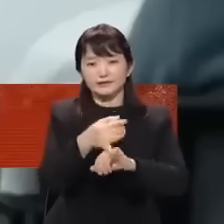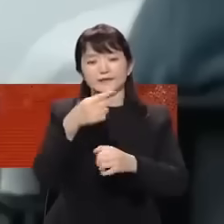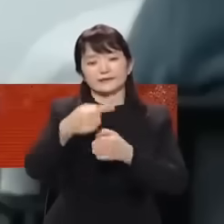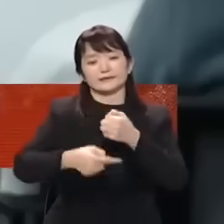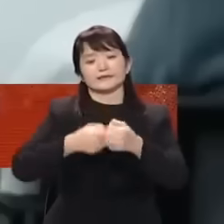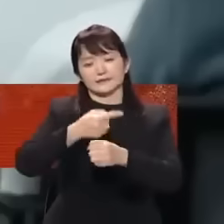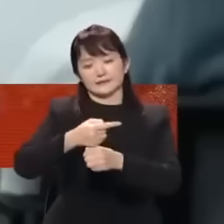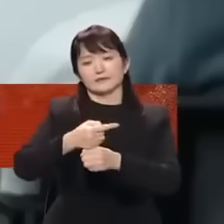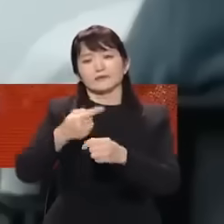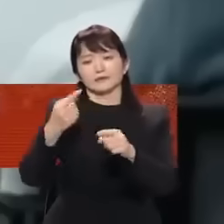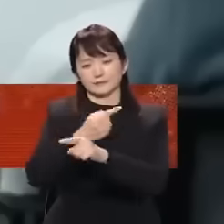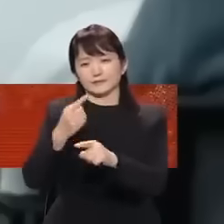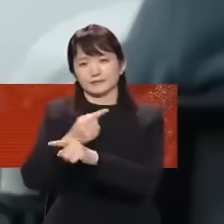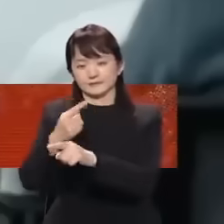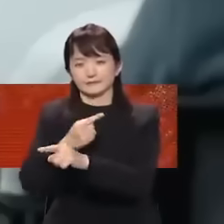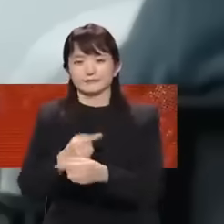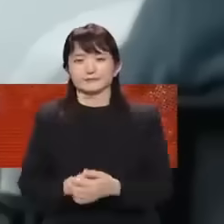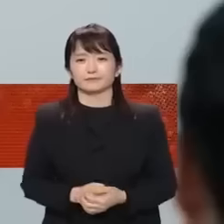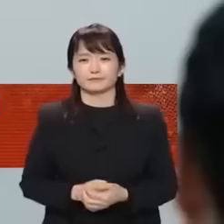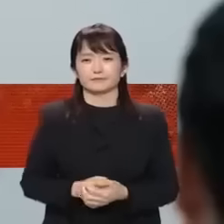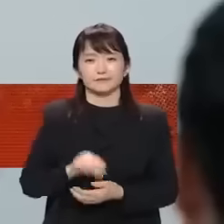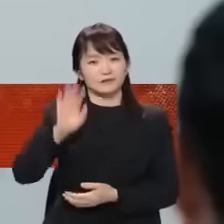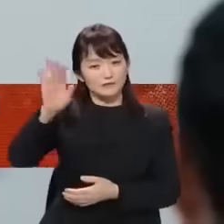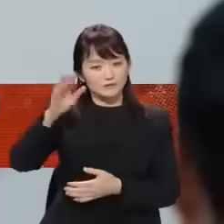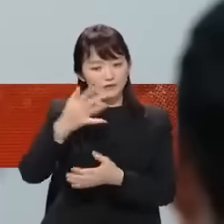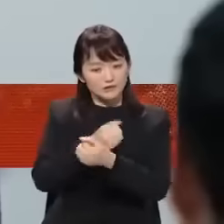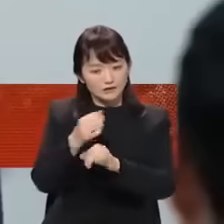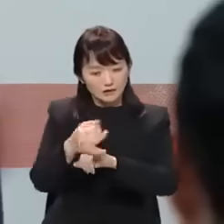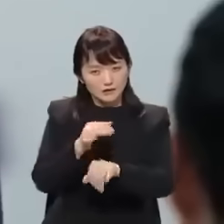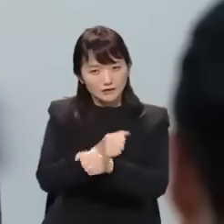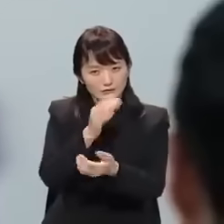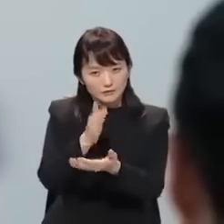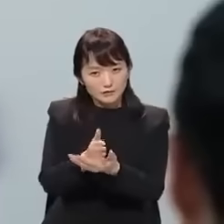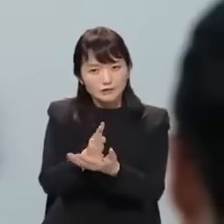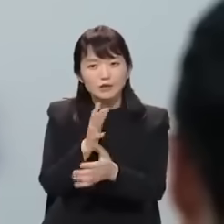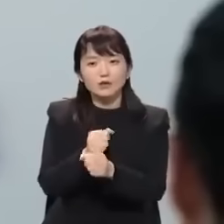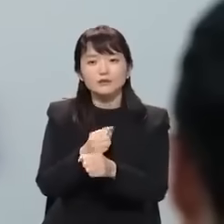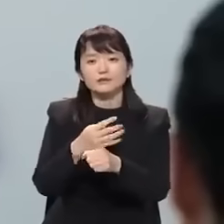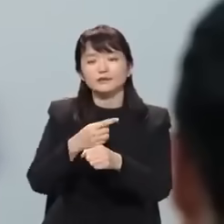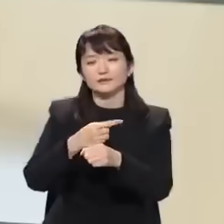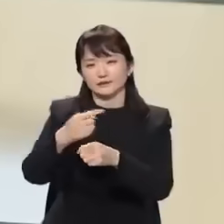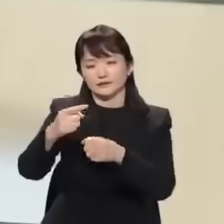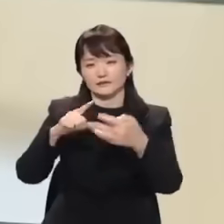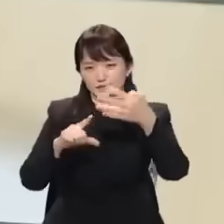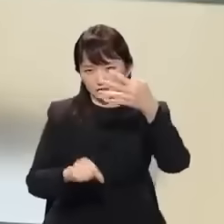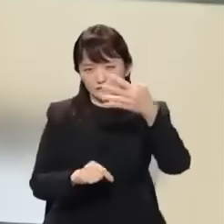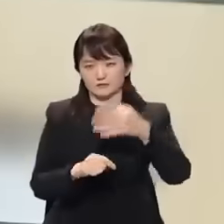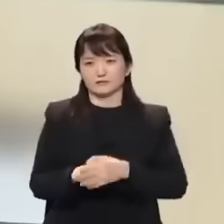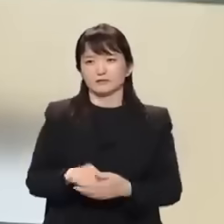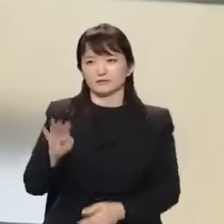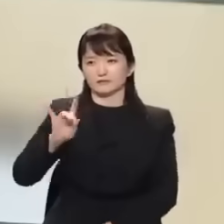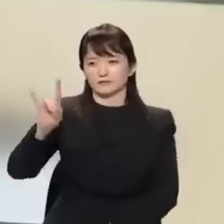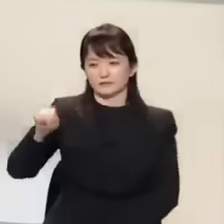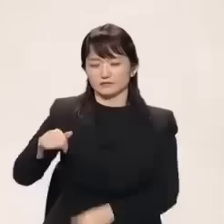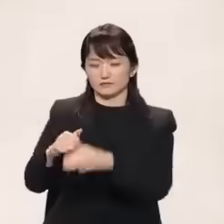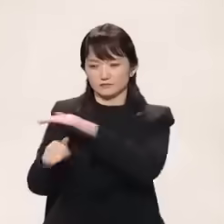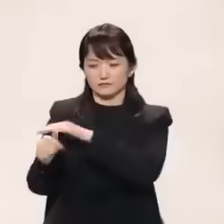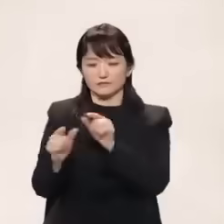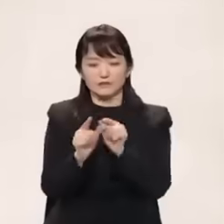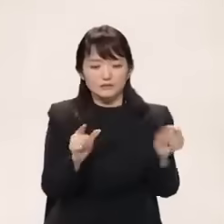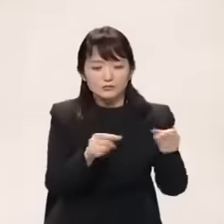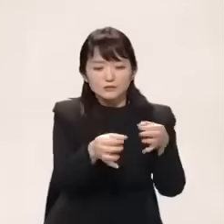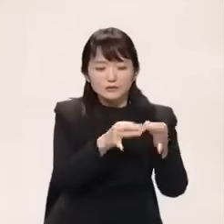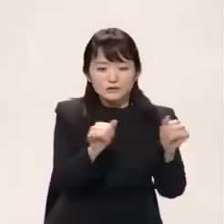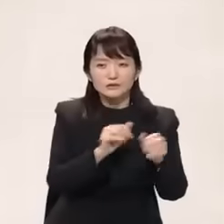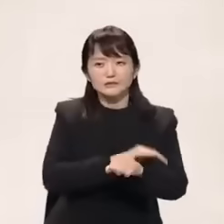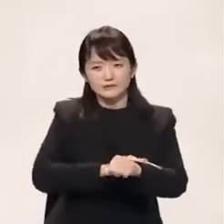계획이었다고 하는데 그래서이 향후의 재계약 여부가 내년 4월에 결정이 됩니다 이와 관련해서 백대표는 일부 상인들에게 그